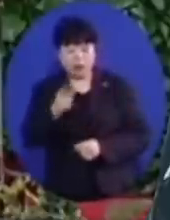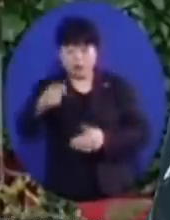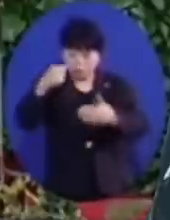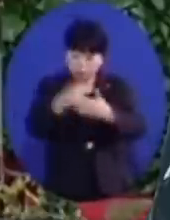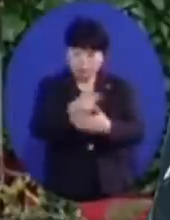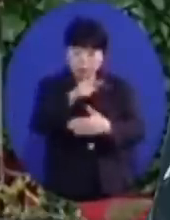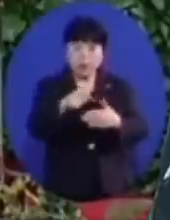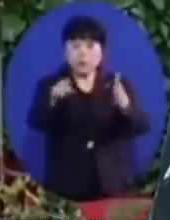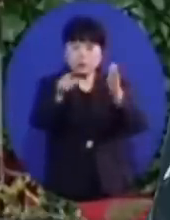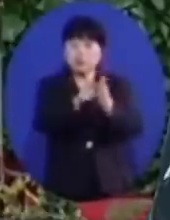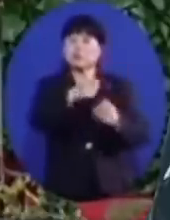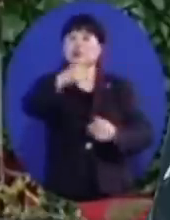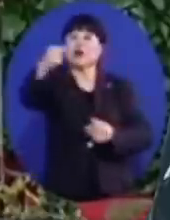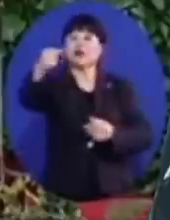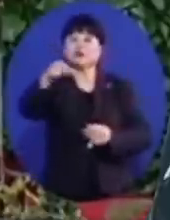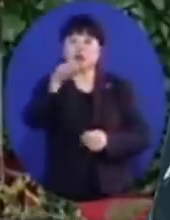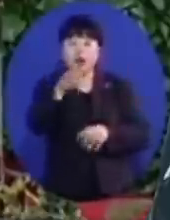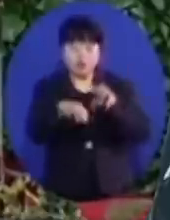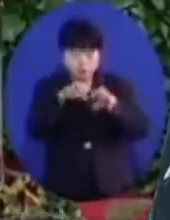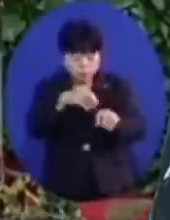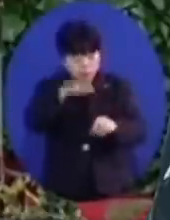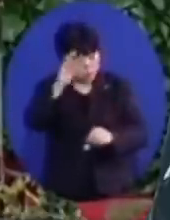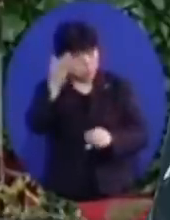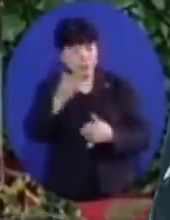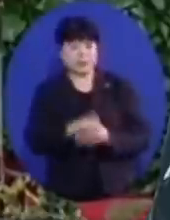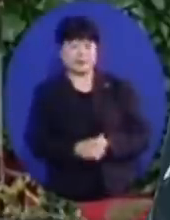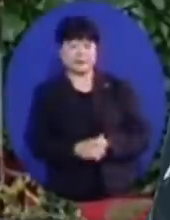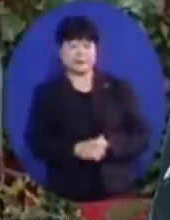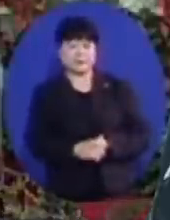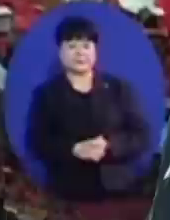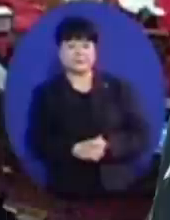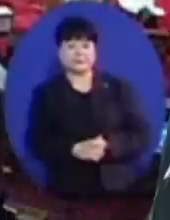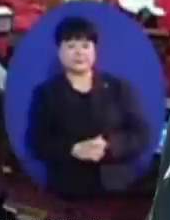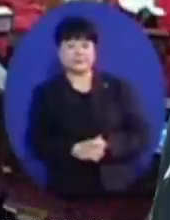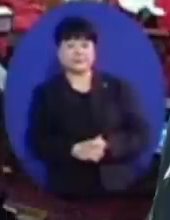담대한 마음과 믿음을 가지고 앞으로 나가야 된 것입니다